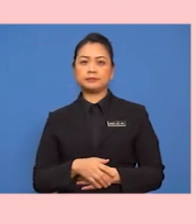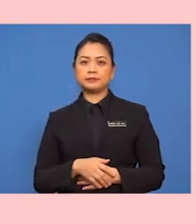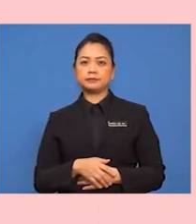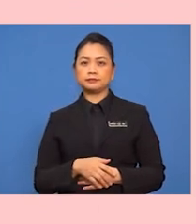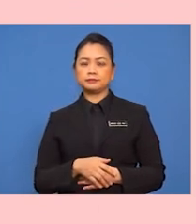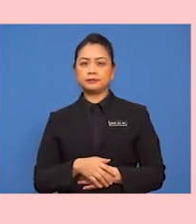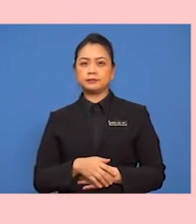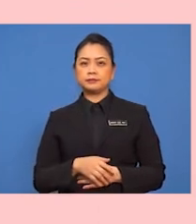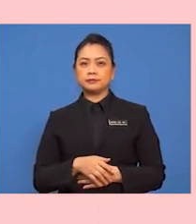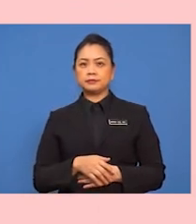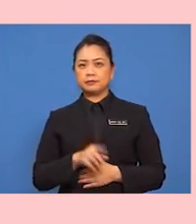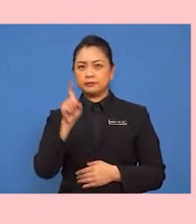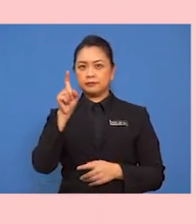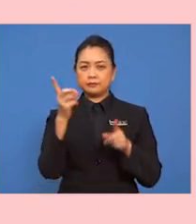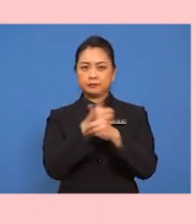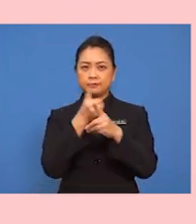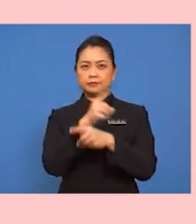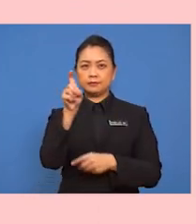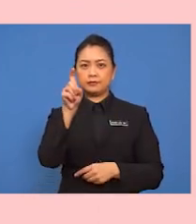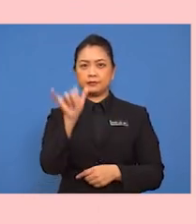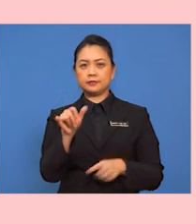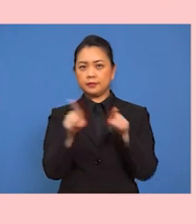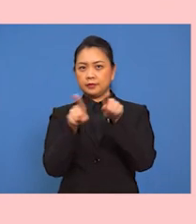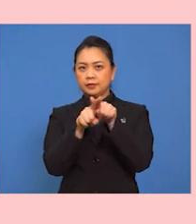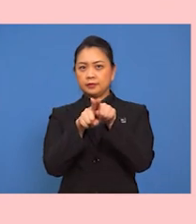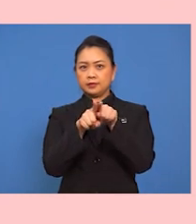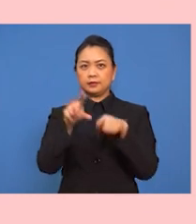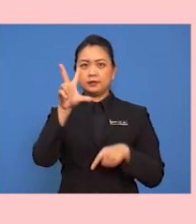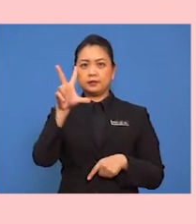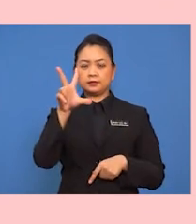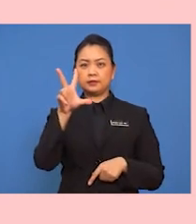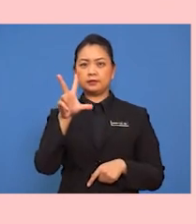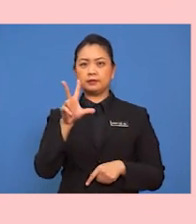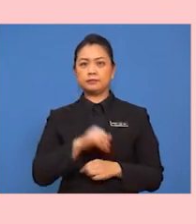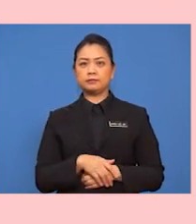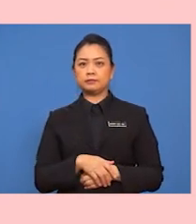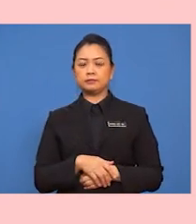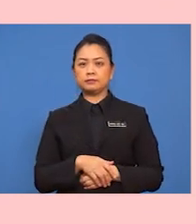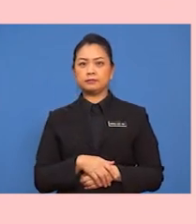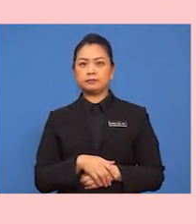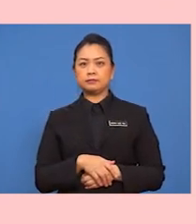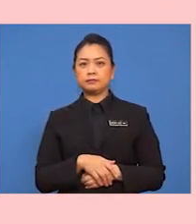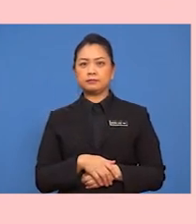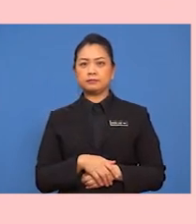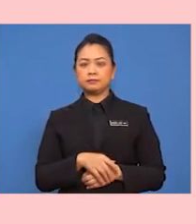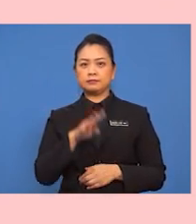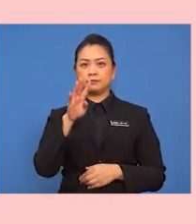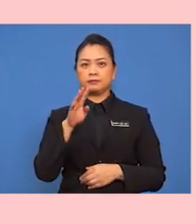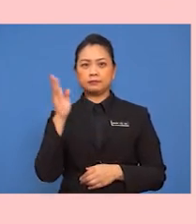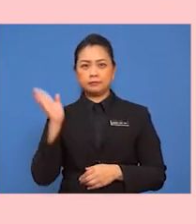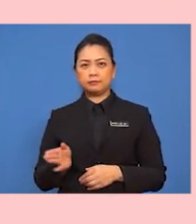darab X, Y sama dengan matriks songsang 4,